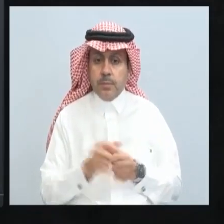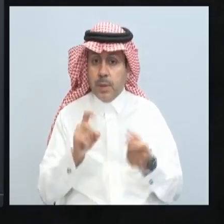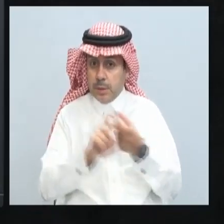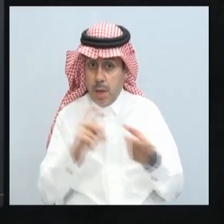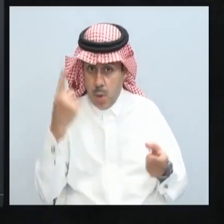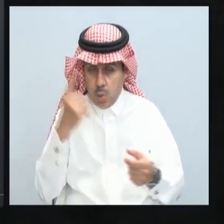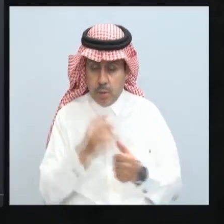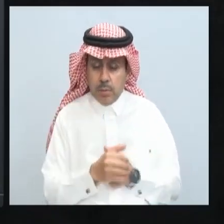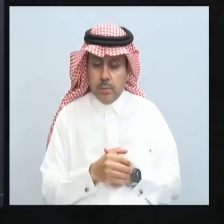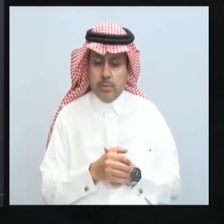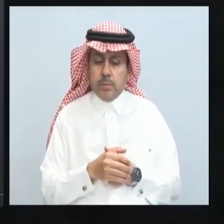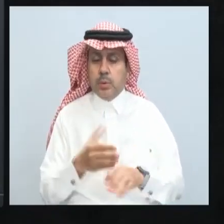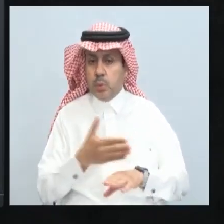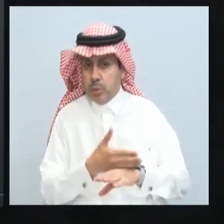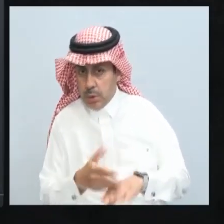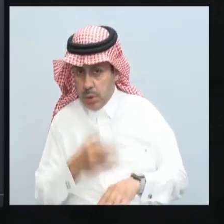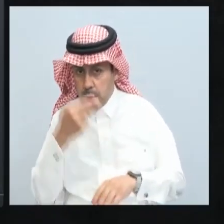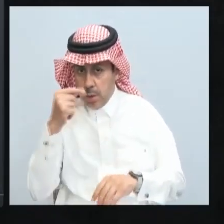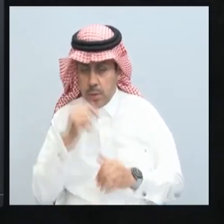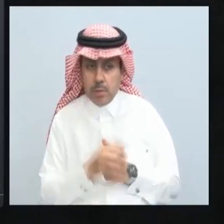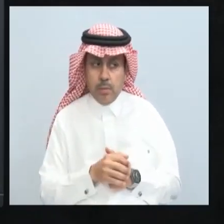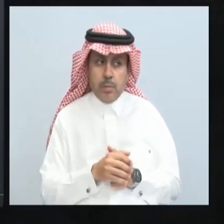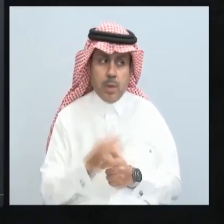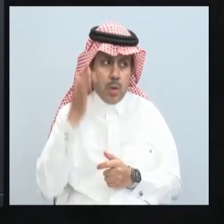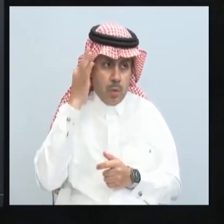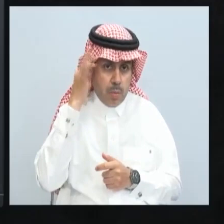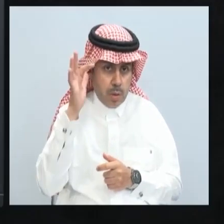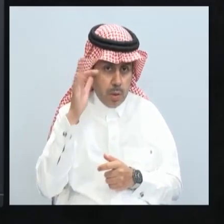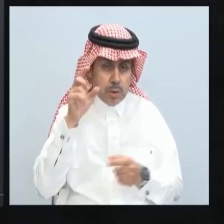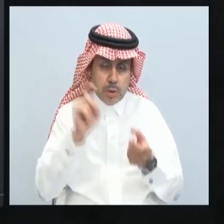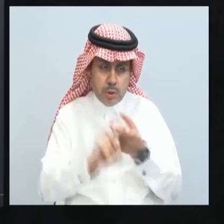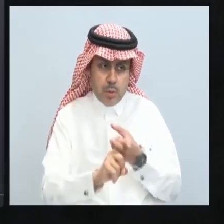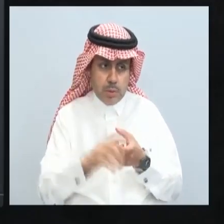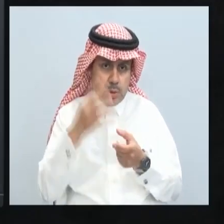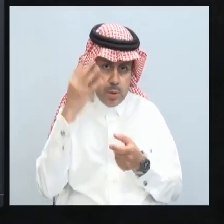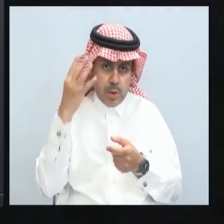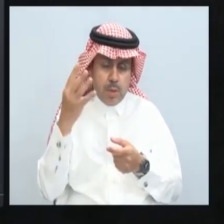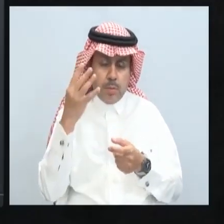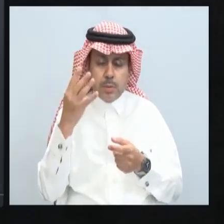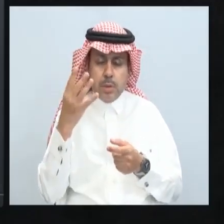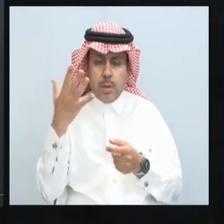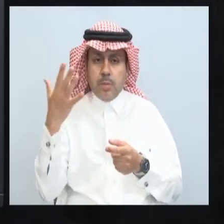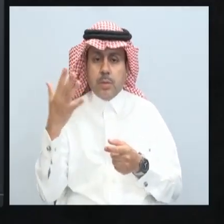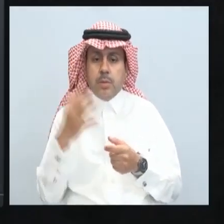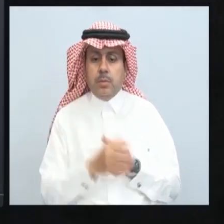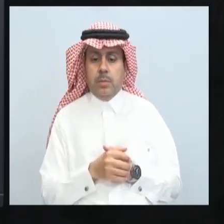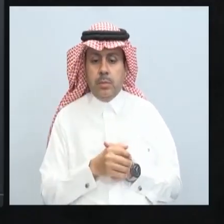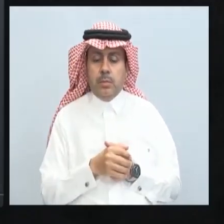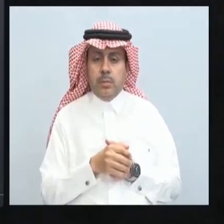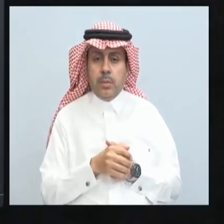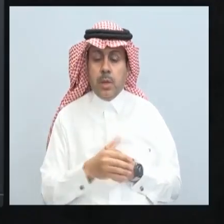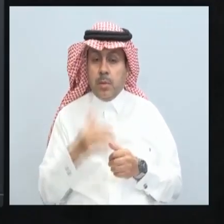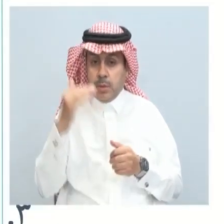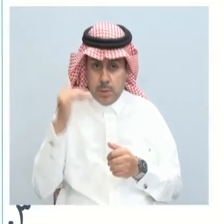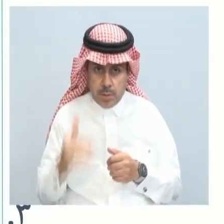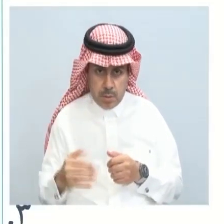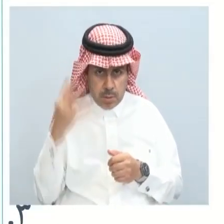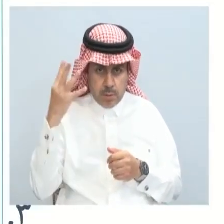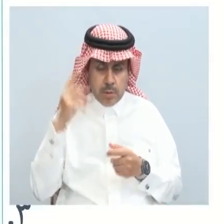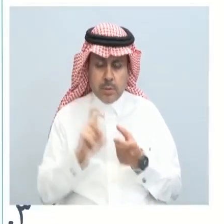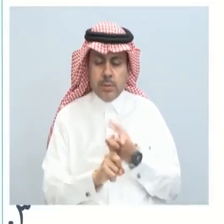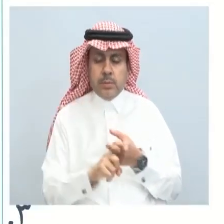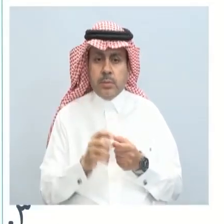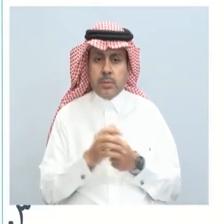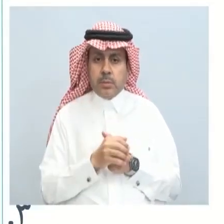عدتها فهنا يباح له ان يتزوج الخامسه اما اذا كان تحته اربع نسوه فلا يحل